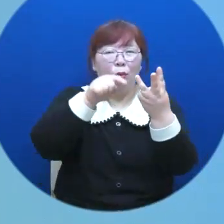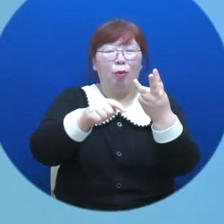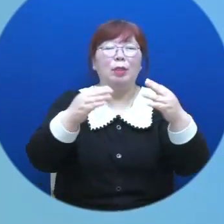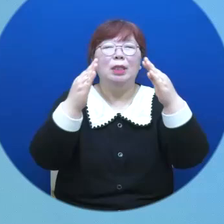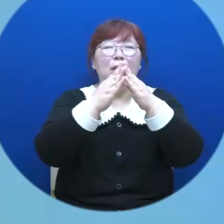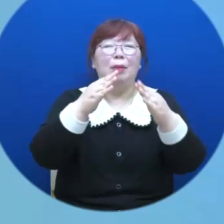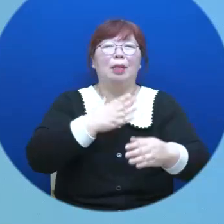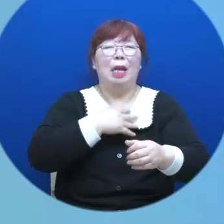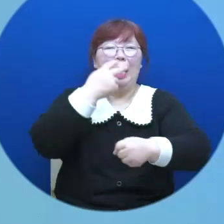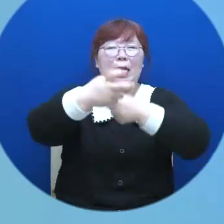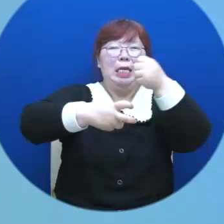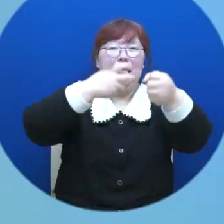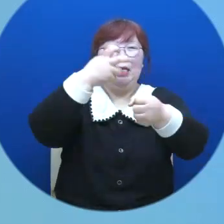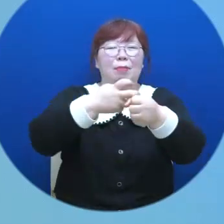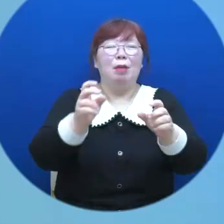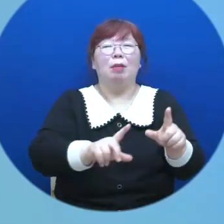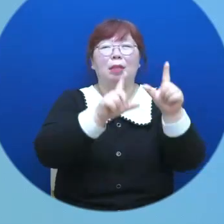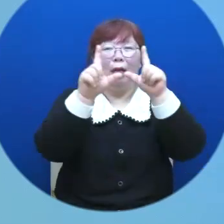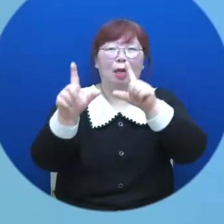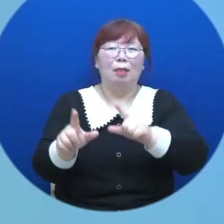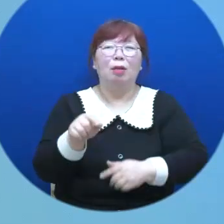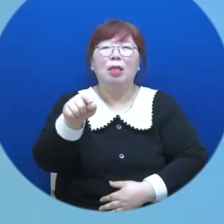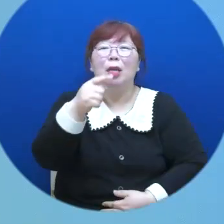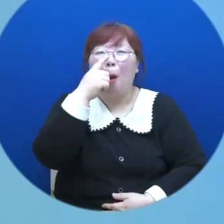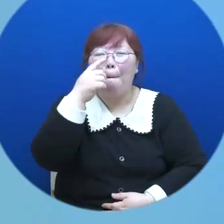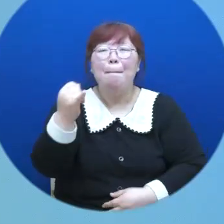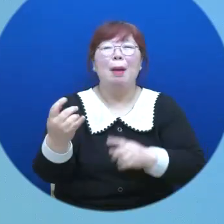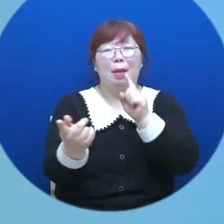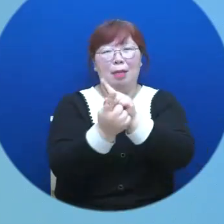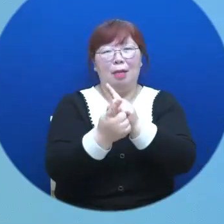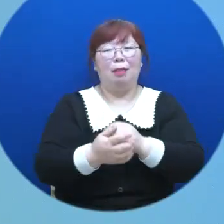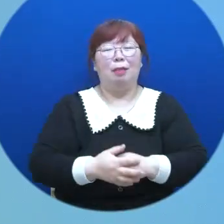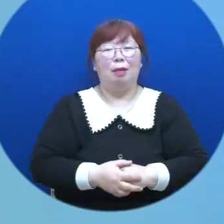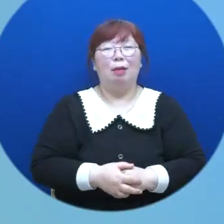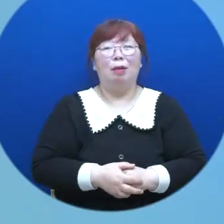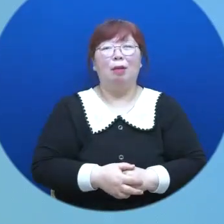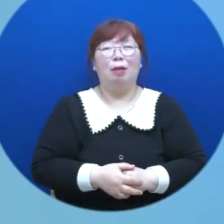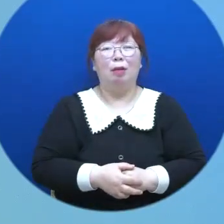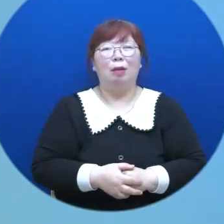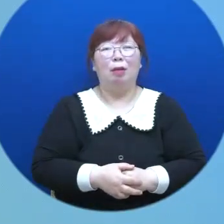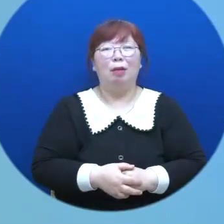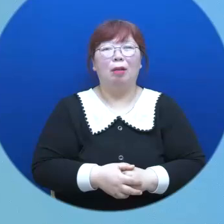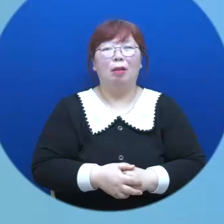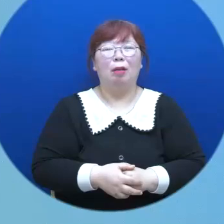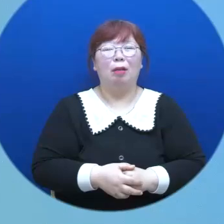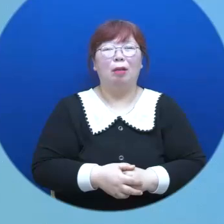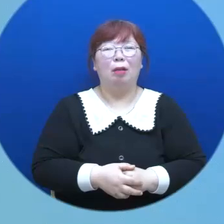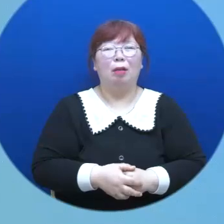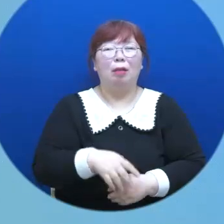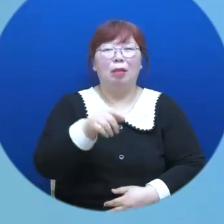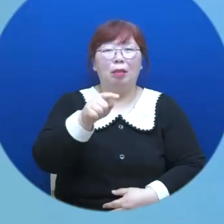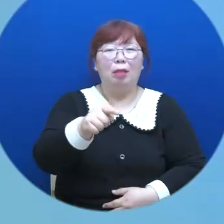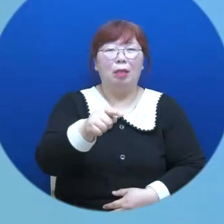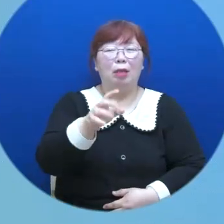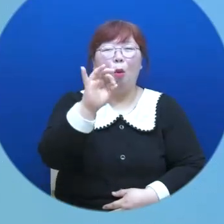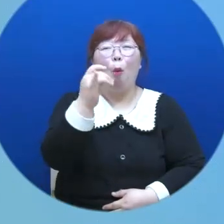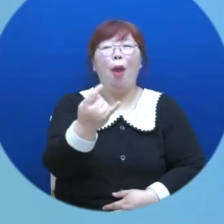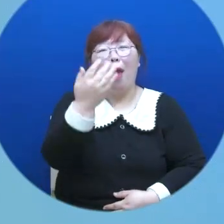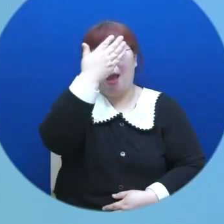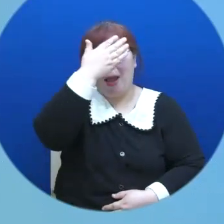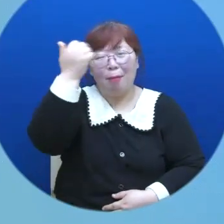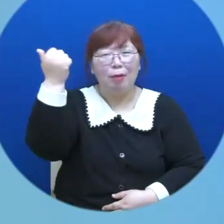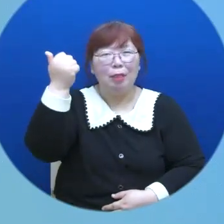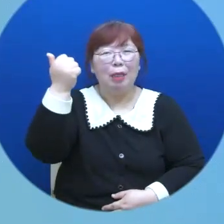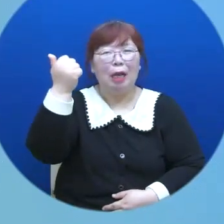살았어. 거기서 내 엄마 만났지. 그런데 외삼촌, 내 외할아버지가